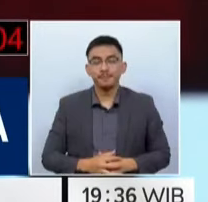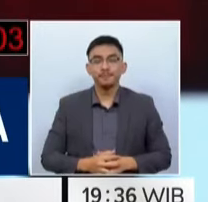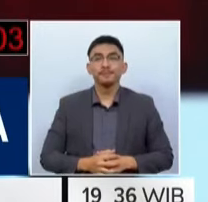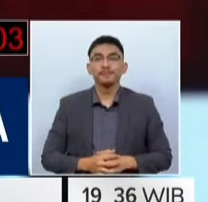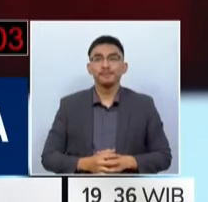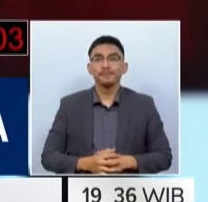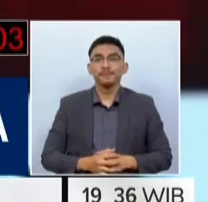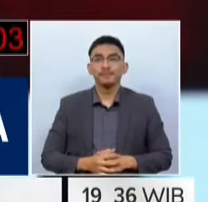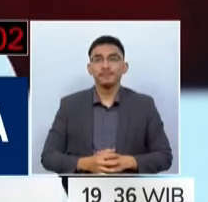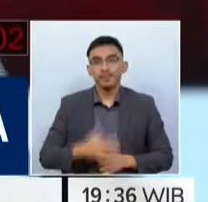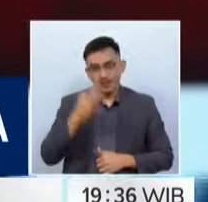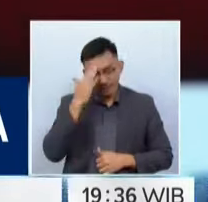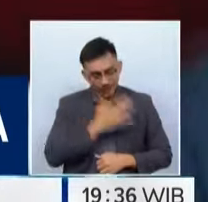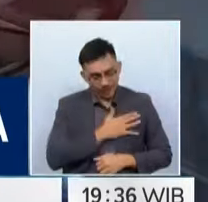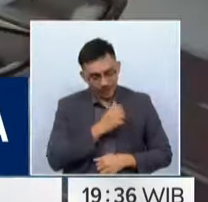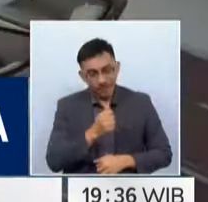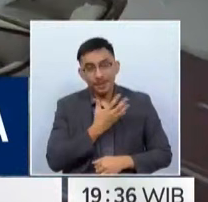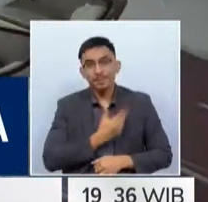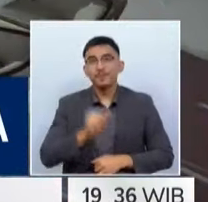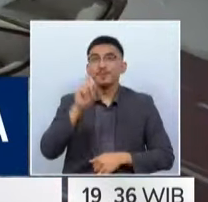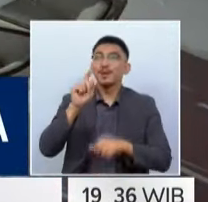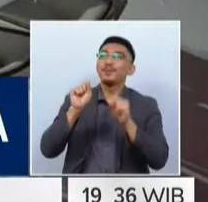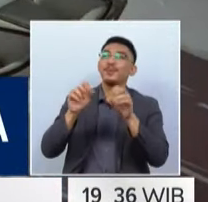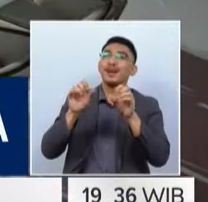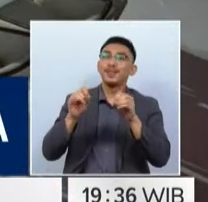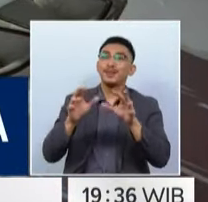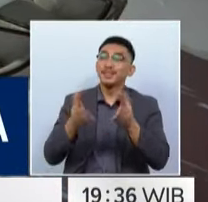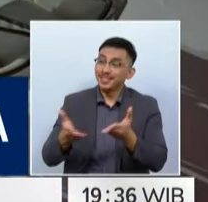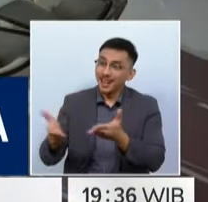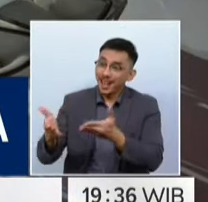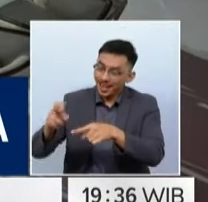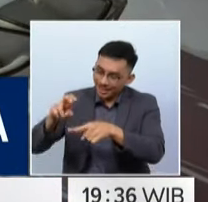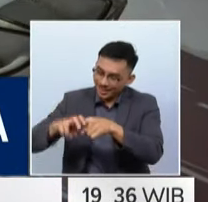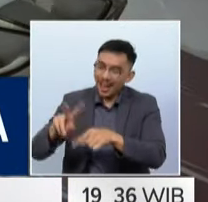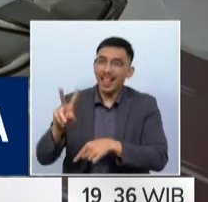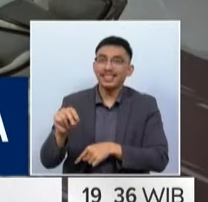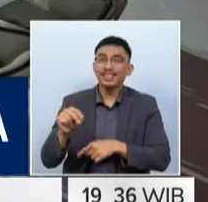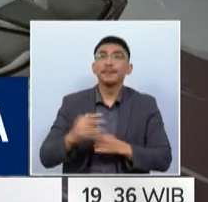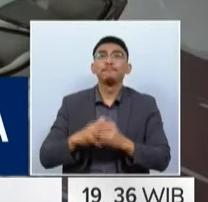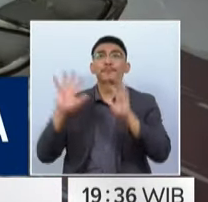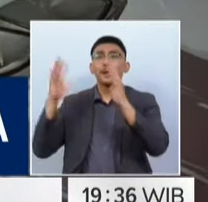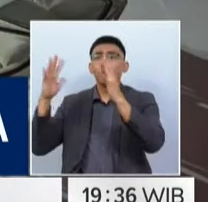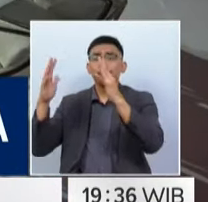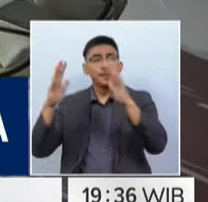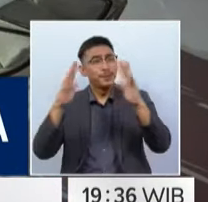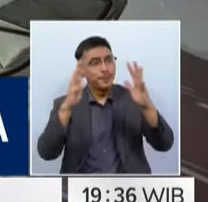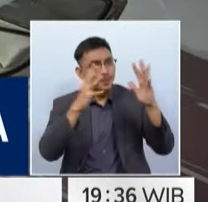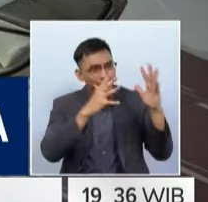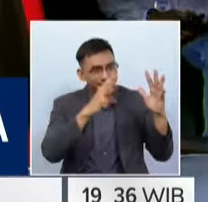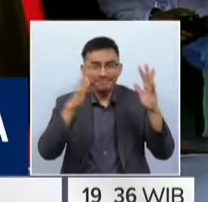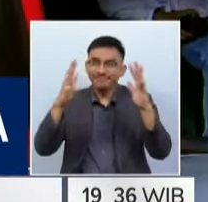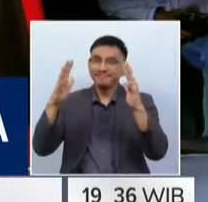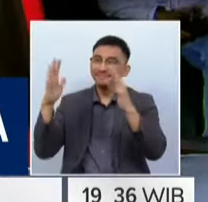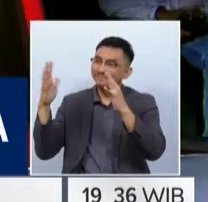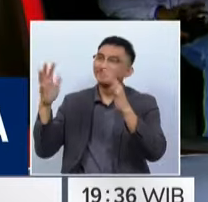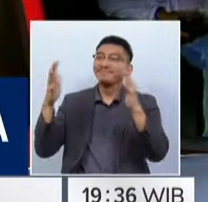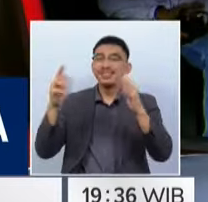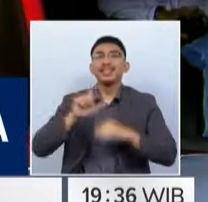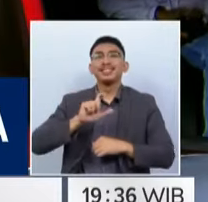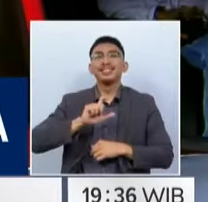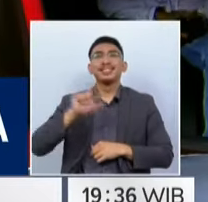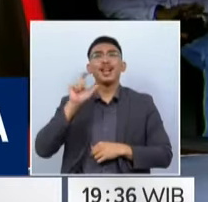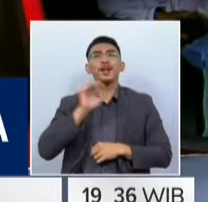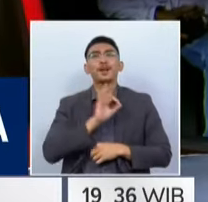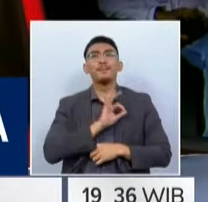Waalaikumsalam warahmatullahi wabarakatuh kami persilakan kembali Pak prab kita berikan apresiasi yang paling meriah untuk para calon